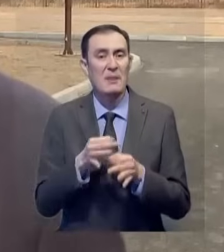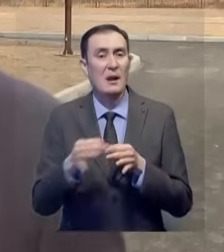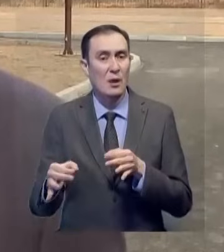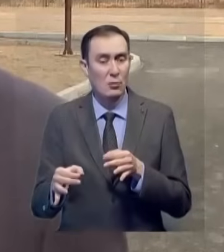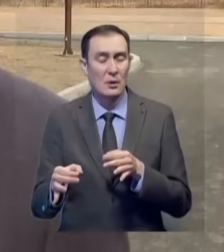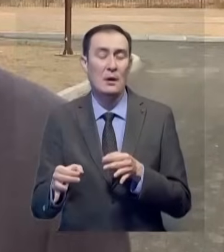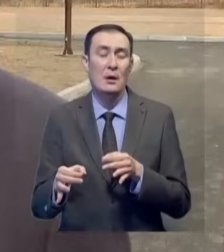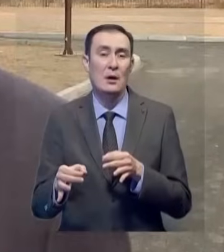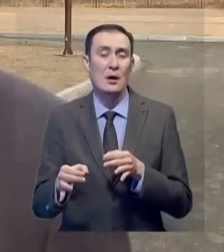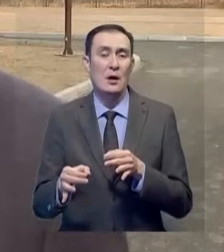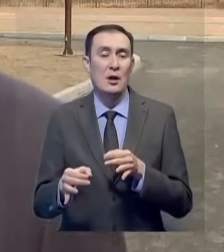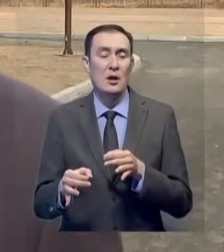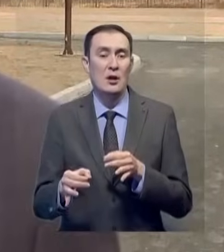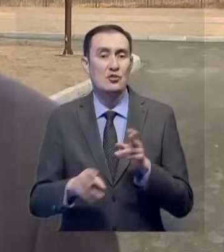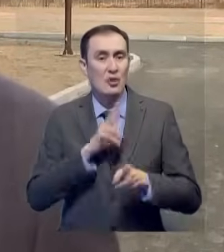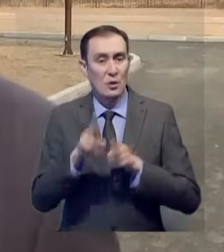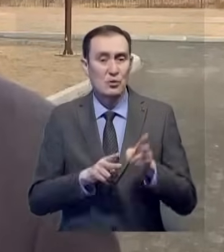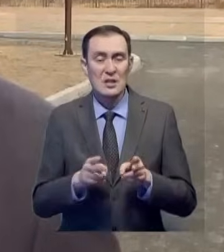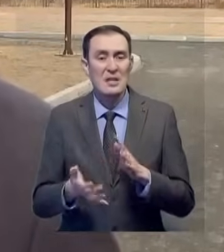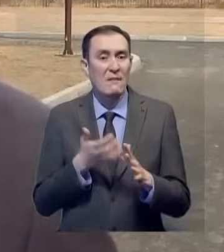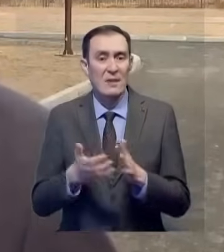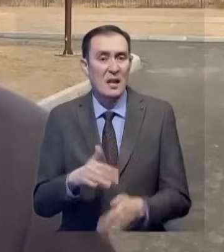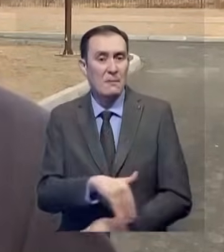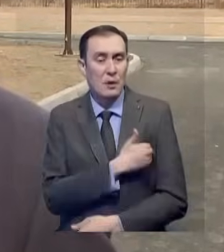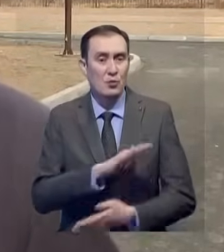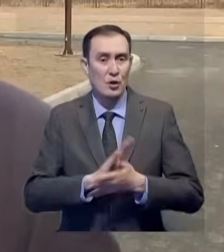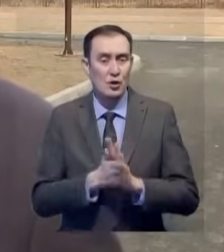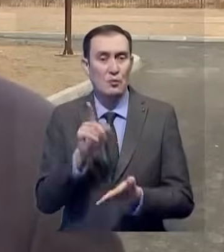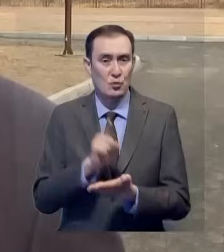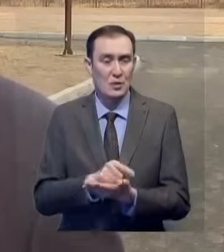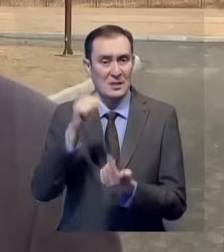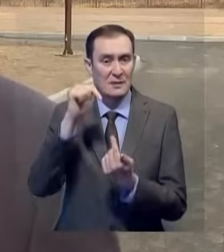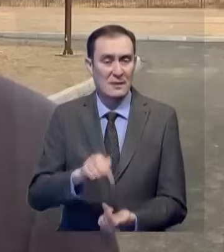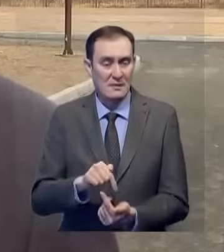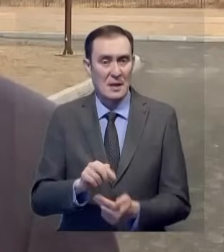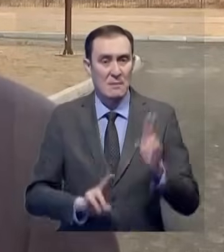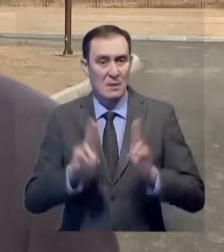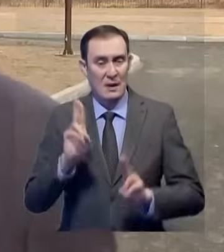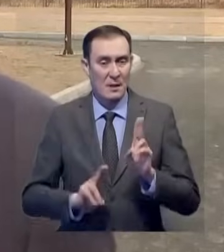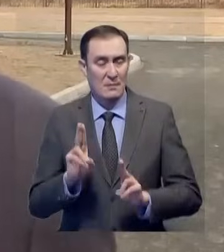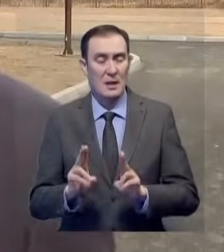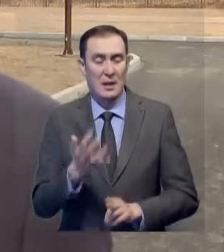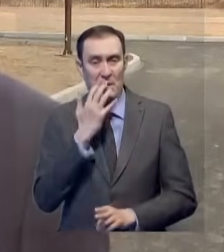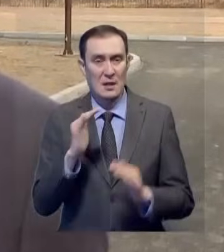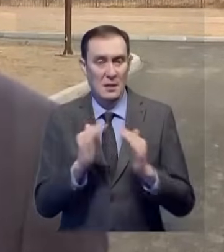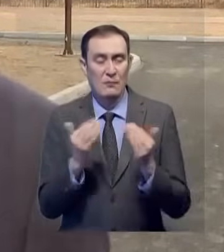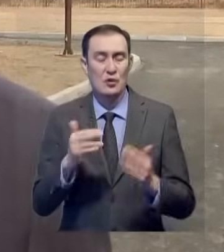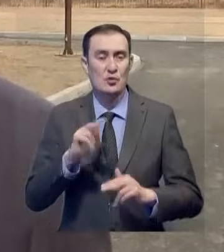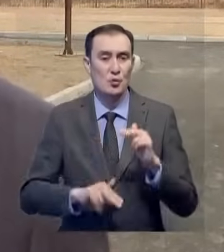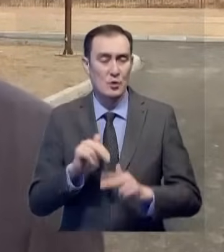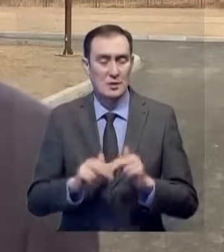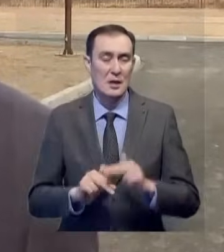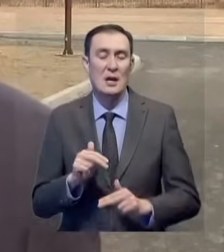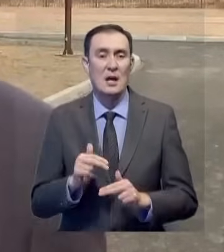микрорайона не получают тот температурный режим, который должен отвечать санитарно-нормативным требованиям. Поэтому сейчас строится вот сейчас